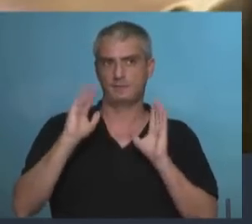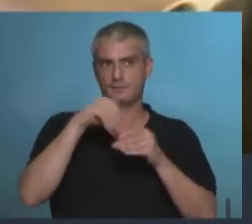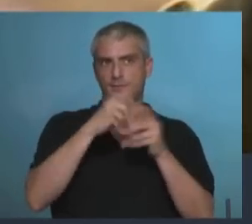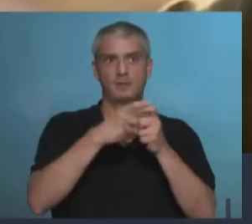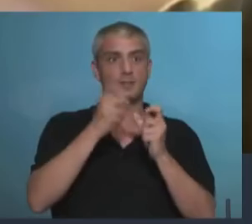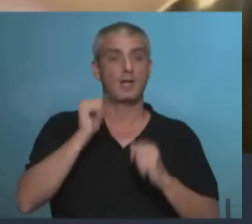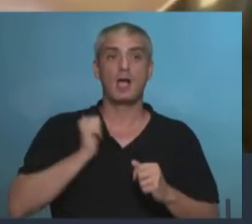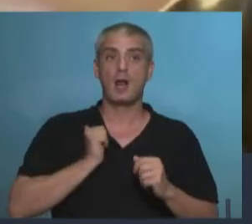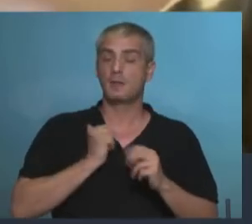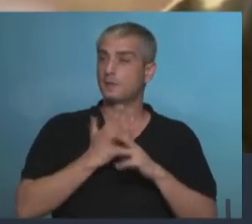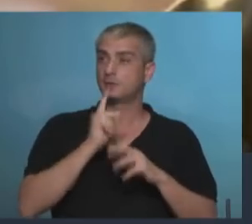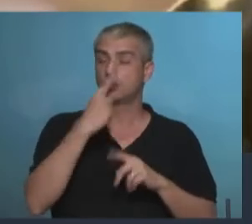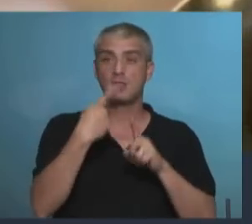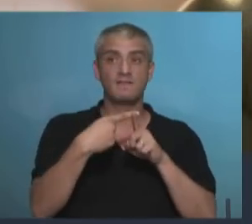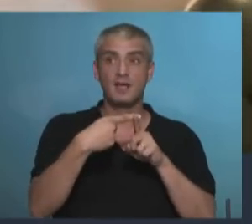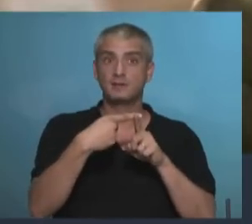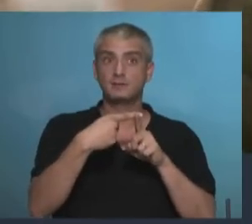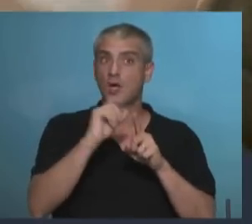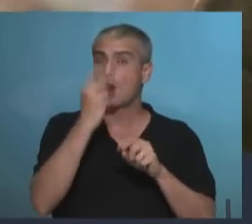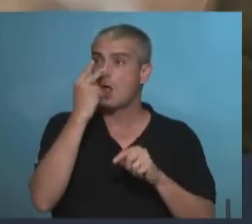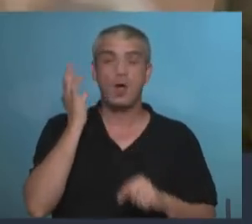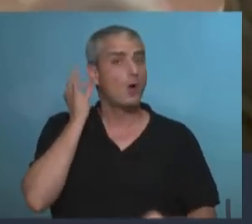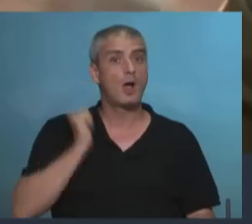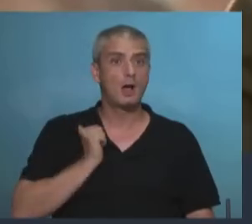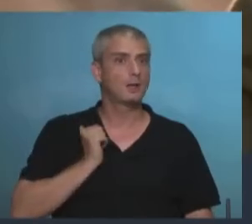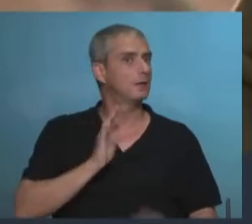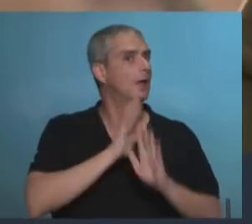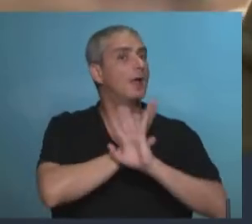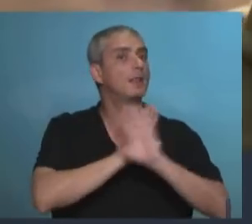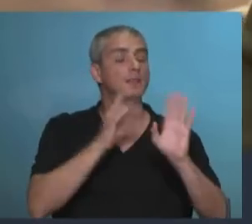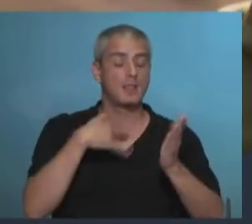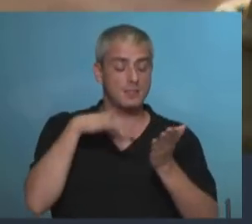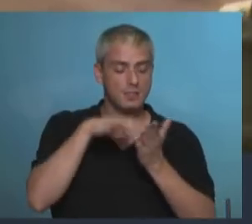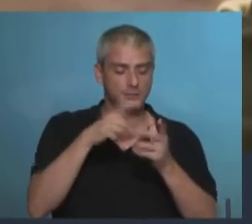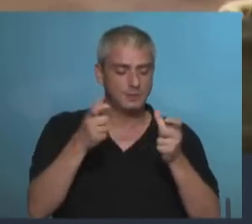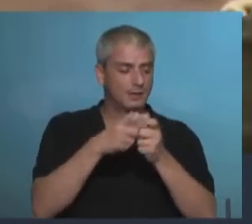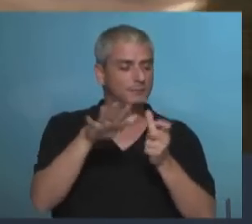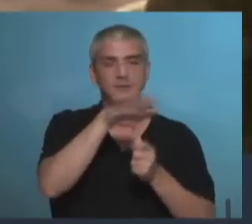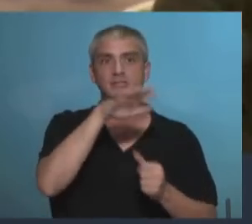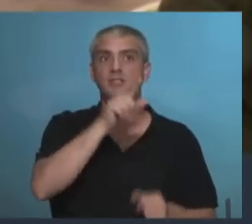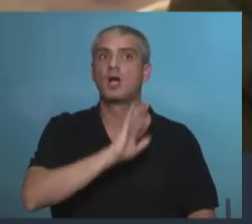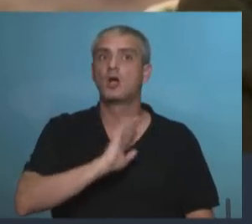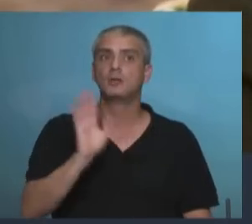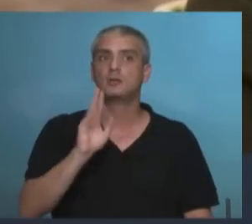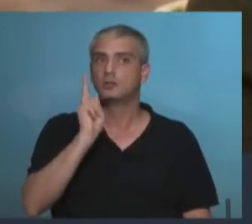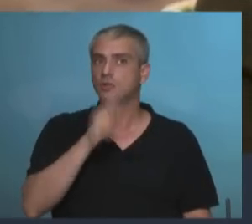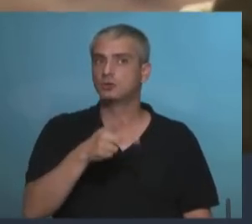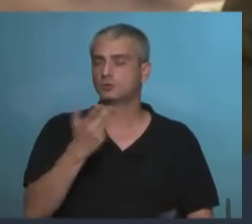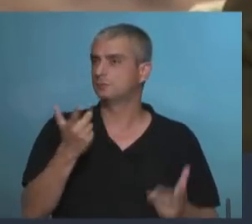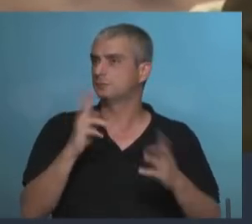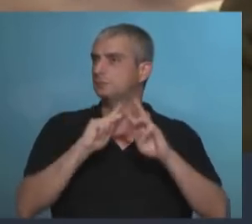פה משרתים כבר שנה וחצי בצבא, עוד לא ראו חיילת. אין דבר כזה. אנחנו נמצאים בגזרות, יש כל